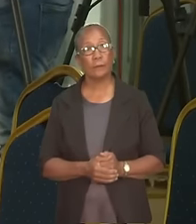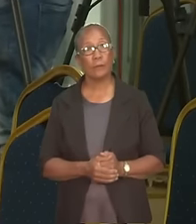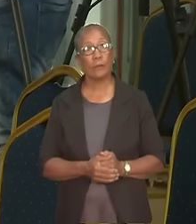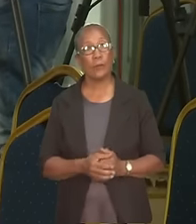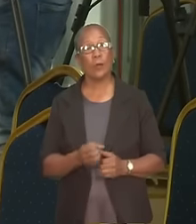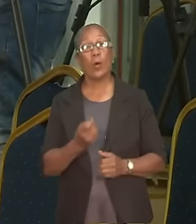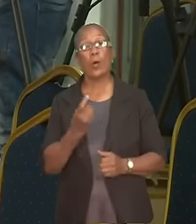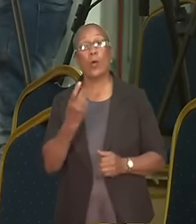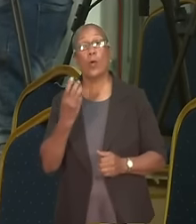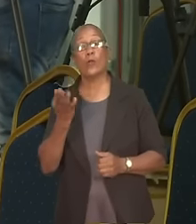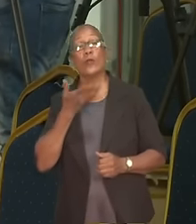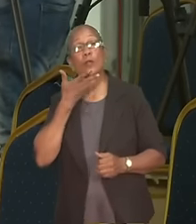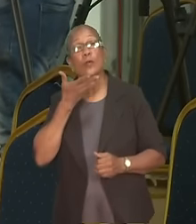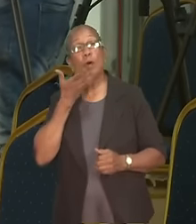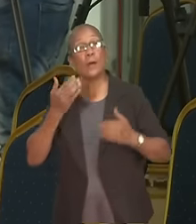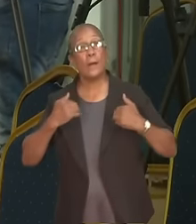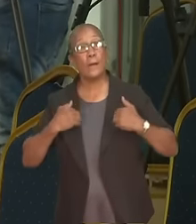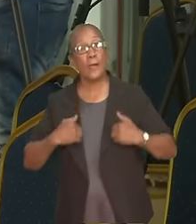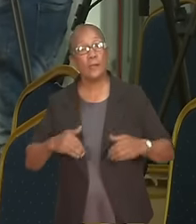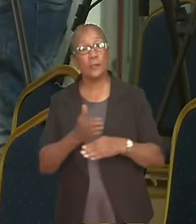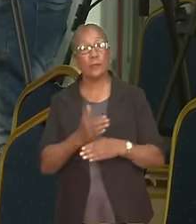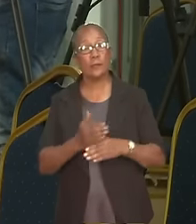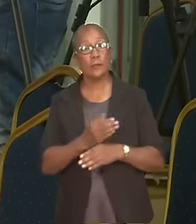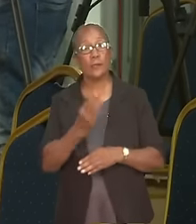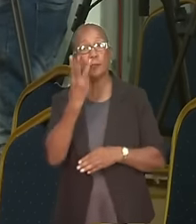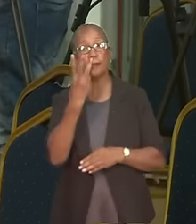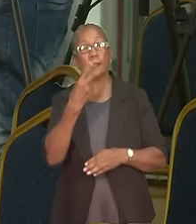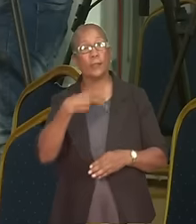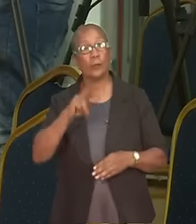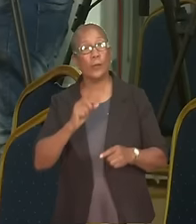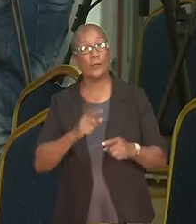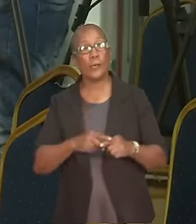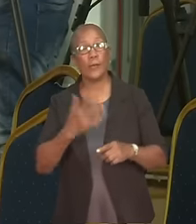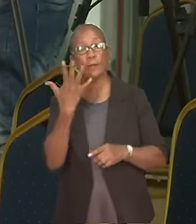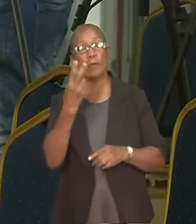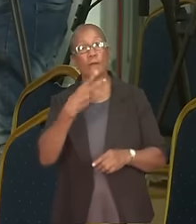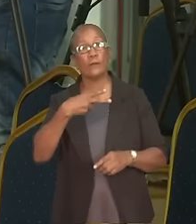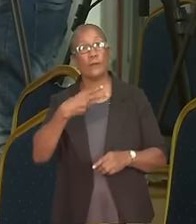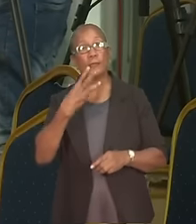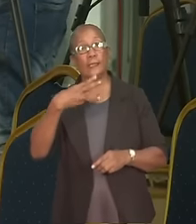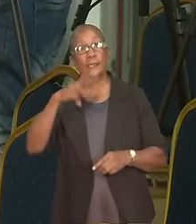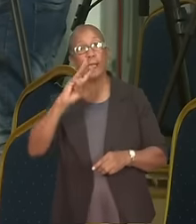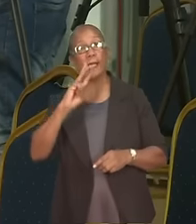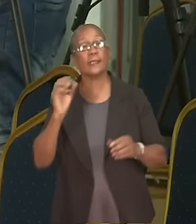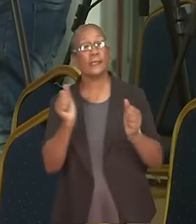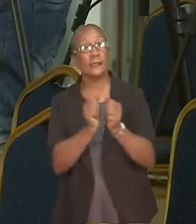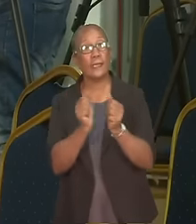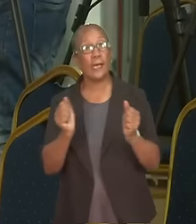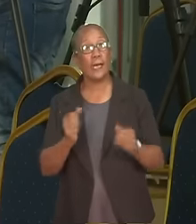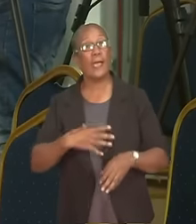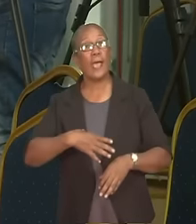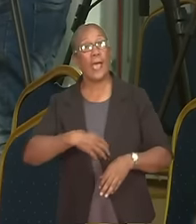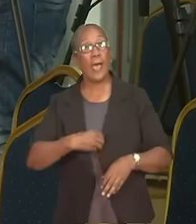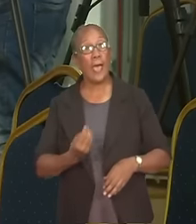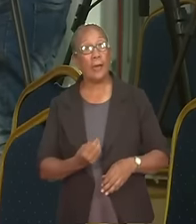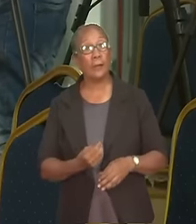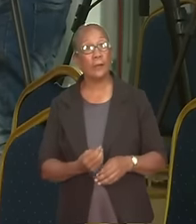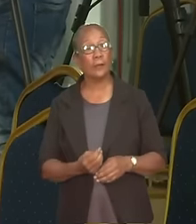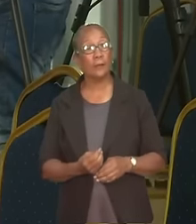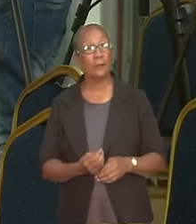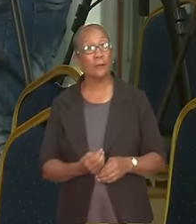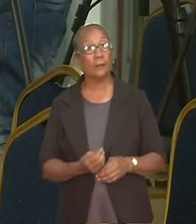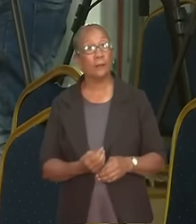Hoeveel jonge mensen tussen de 23 en de 35 jaar hebben een nieuwe baan